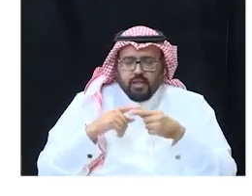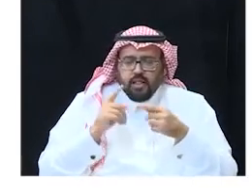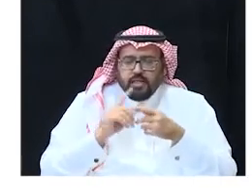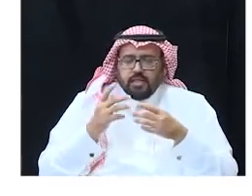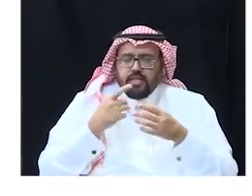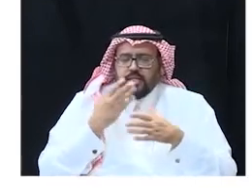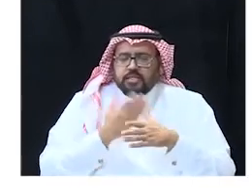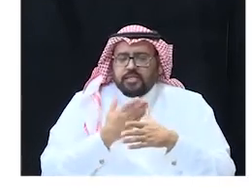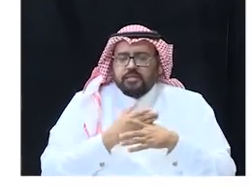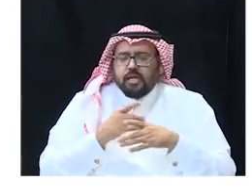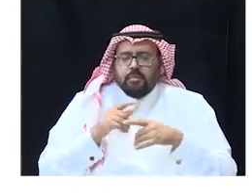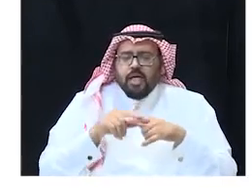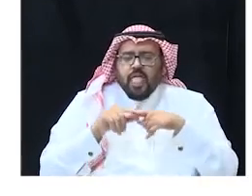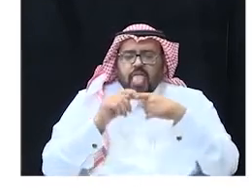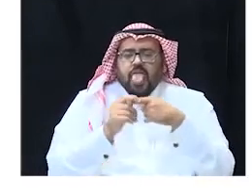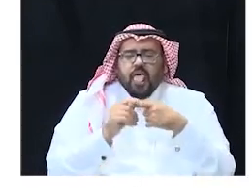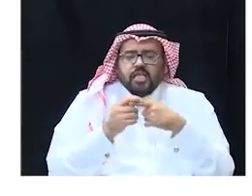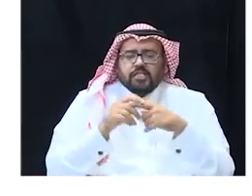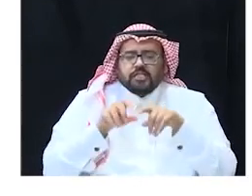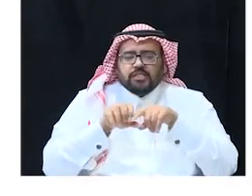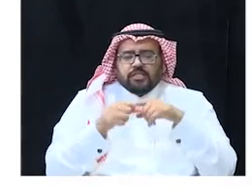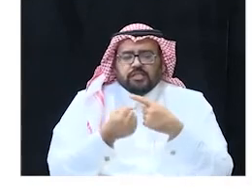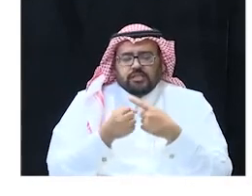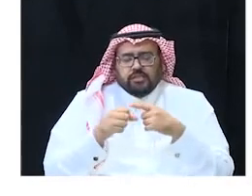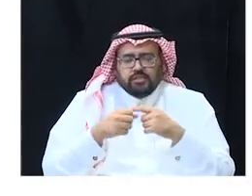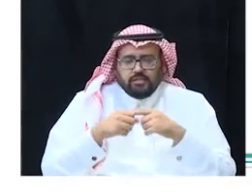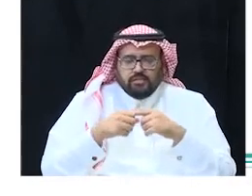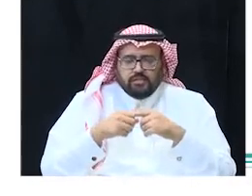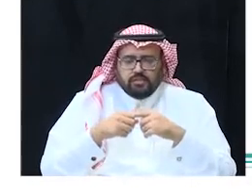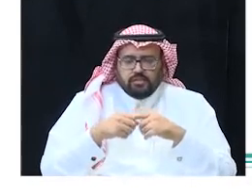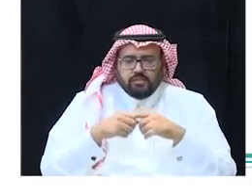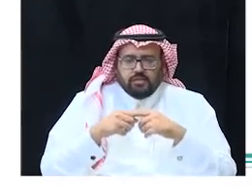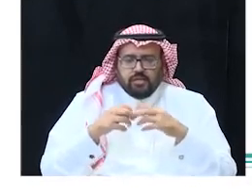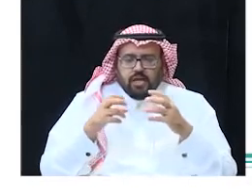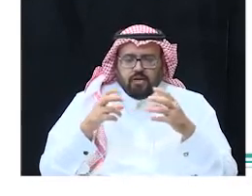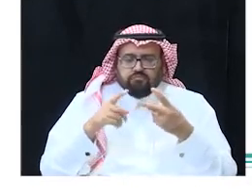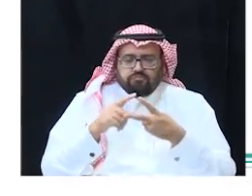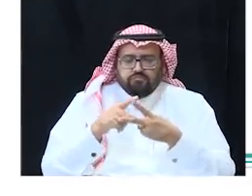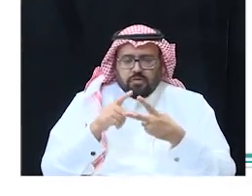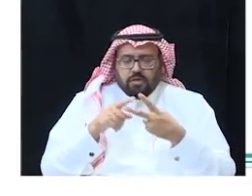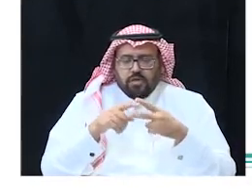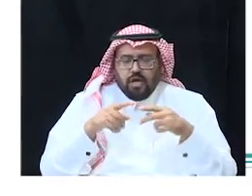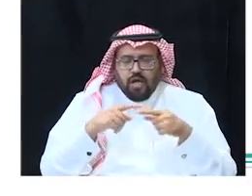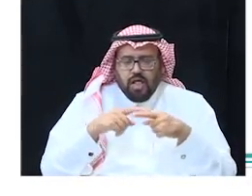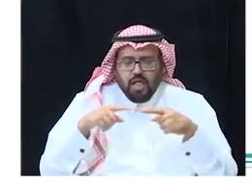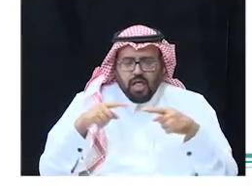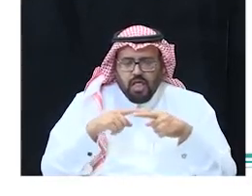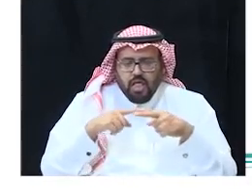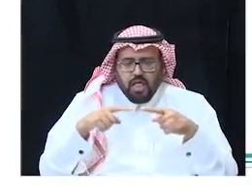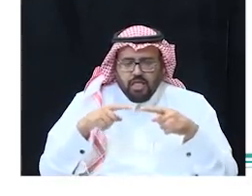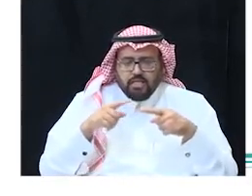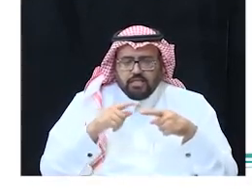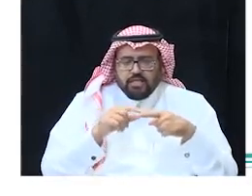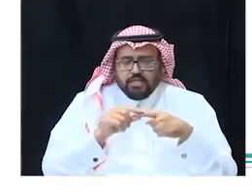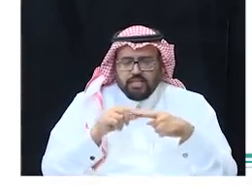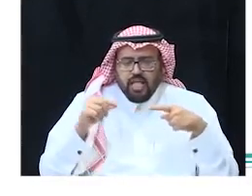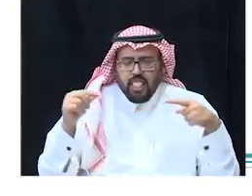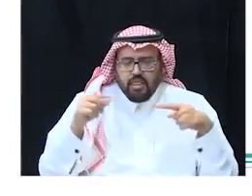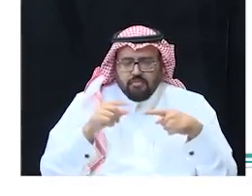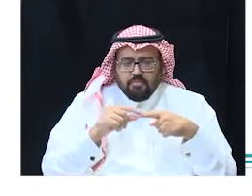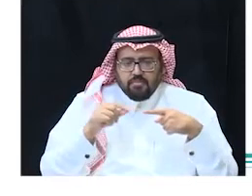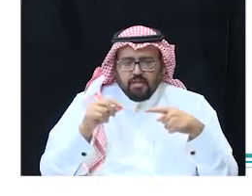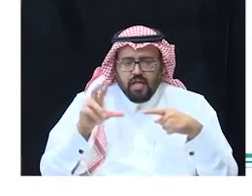المغناطيس القلم لأنه إيش؟ لا يحتوي على الحديد. ما القضبان؟